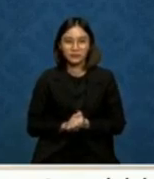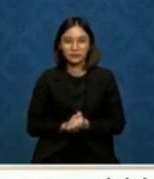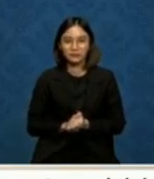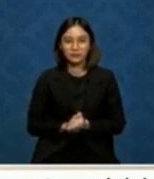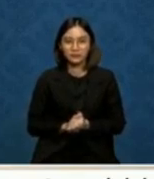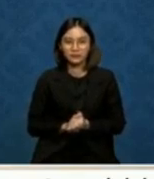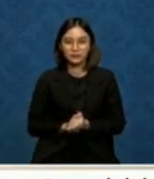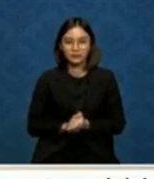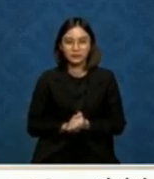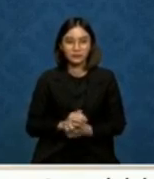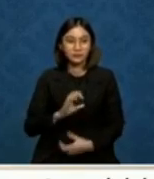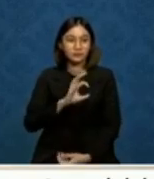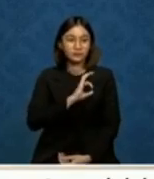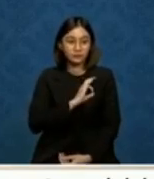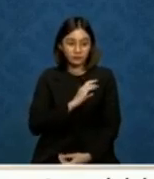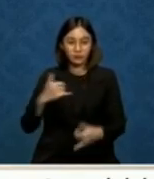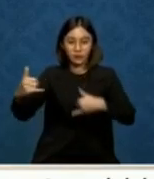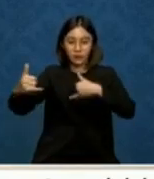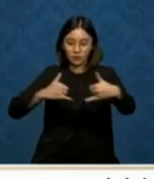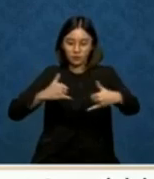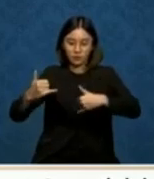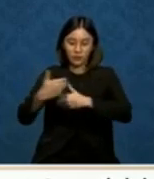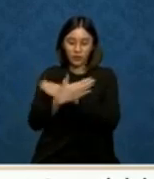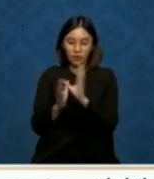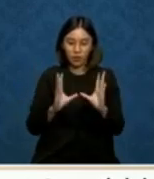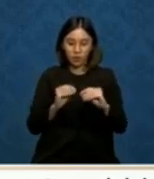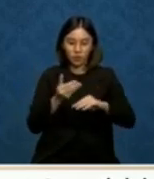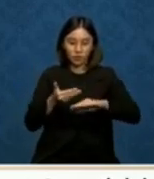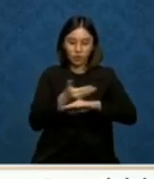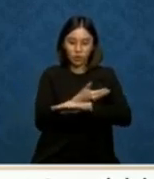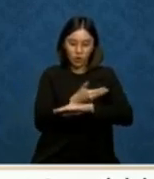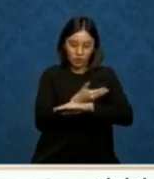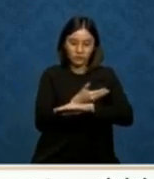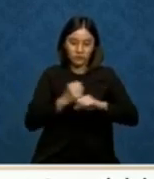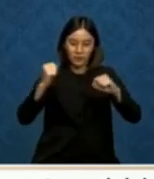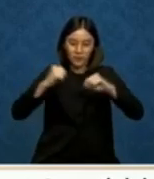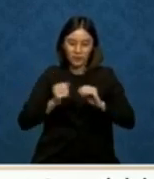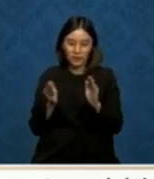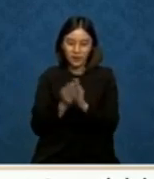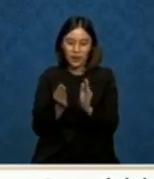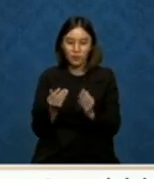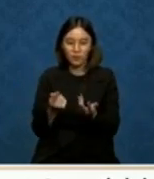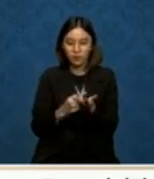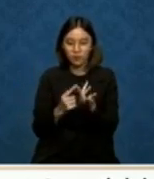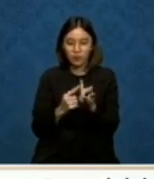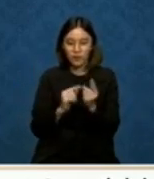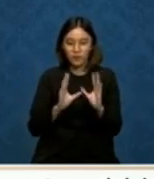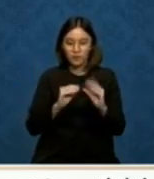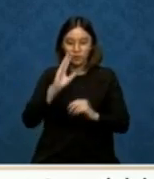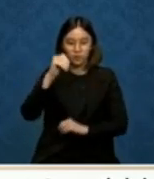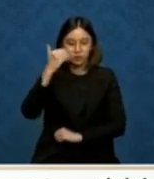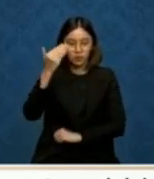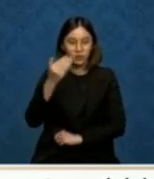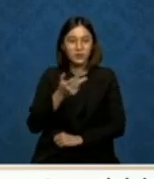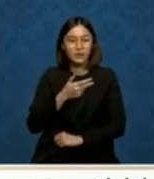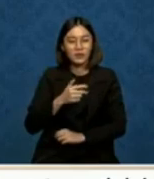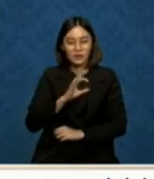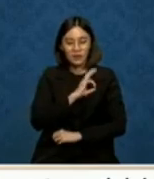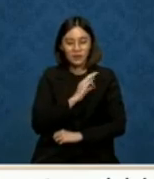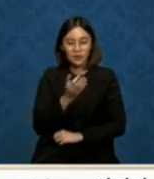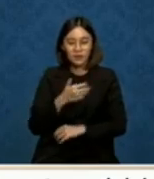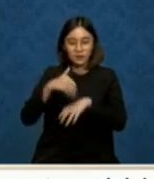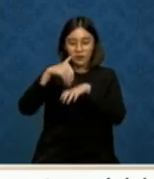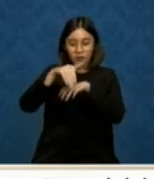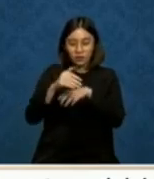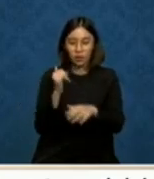ครับเชิญท่านสมาชิกเข้าห้องประชุมนะครับก่อนลงมตินะครับผมขอตรวจสอบองค์ประชุมก่อนนะครับเชิญท่านสมาชิกที่อยู่ข้างนอกนะครับเ